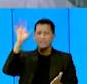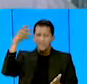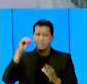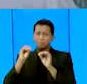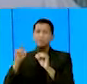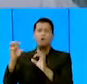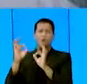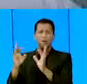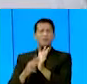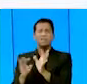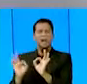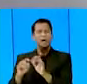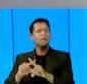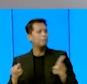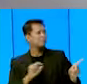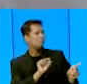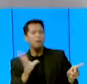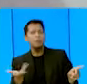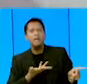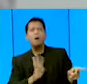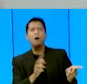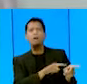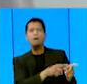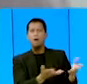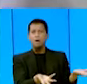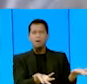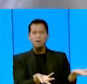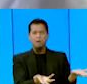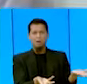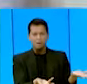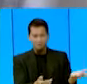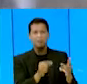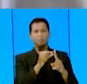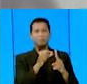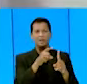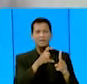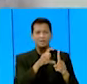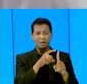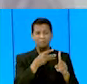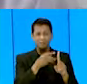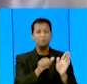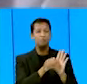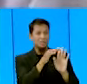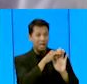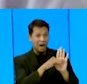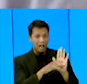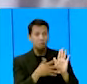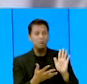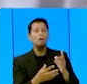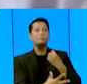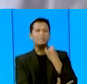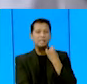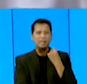kenapa biasa sekolah tidak menerima kan? Syarat untuk PPDB untuk jalur miskin itu apa sebenarnya, Pak? Ada KIP. Terus